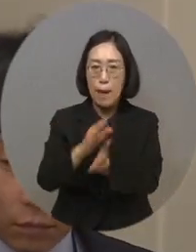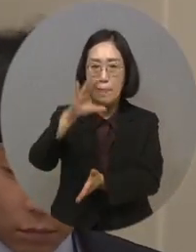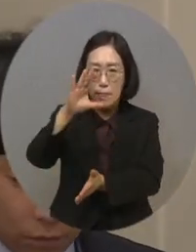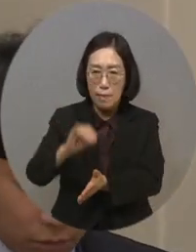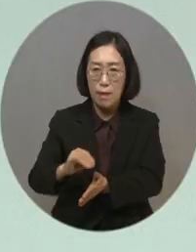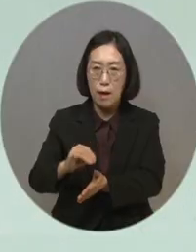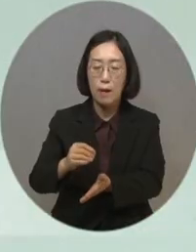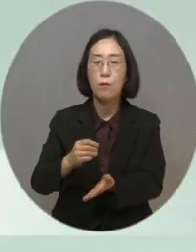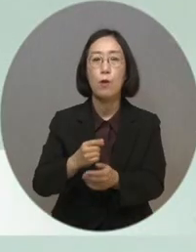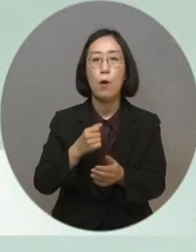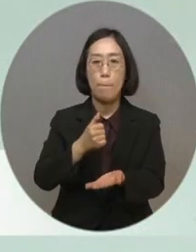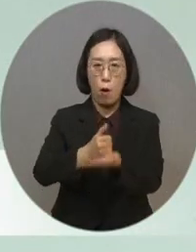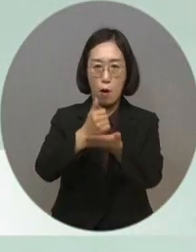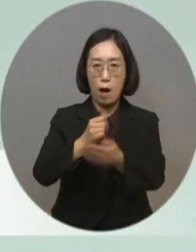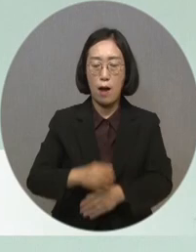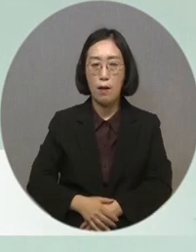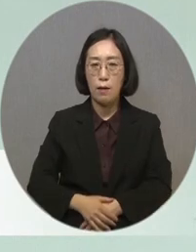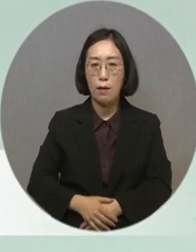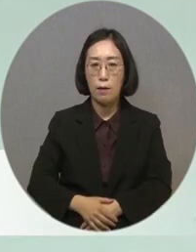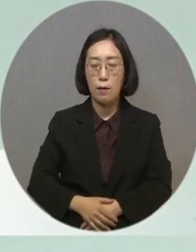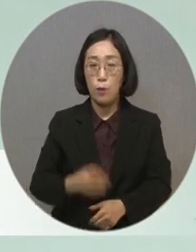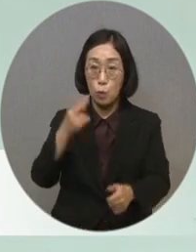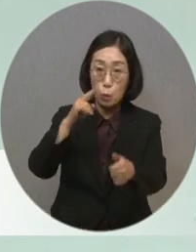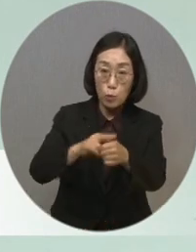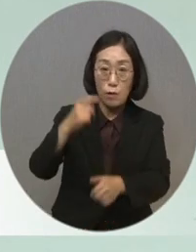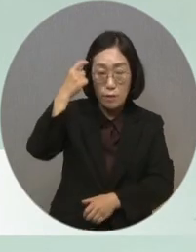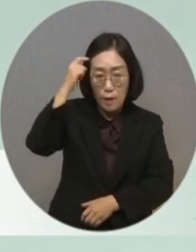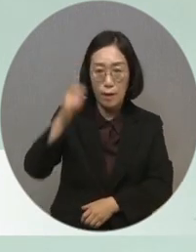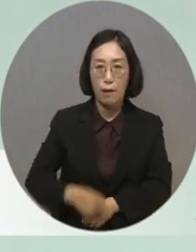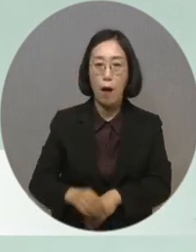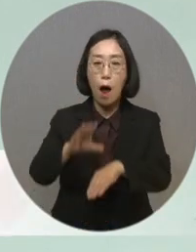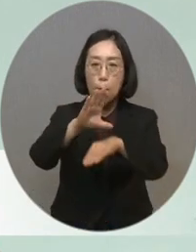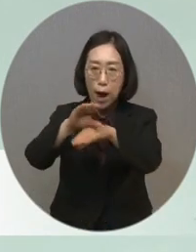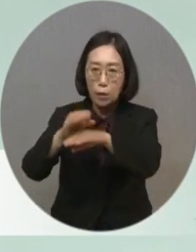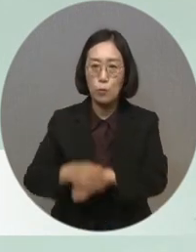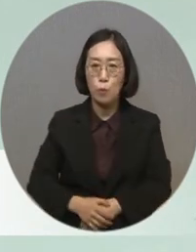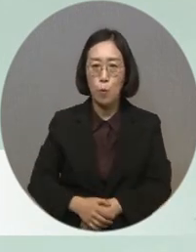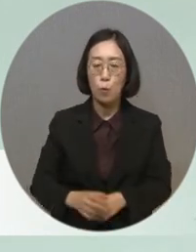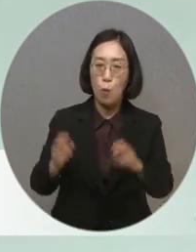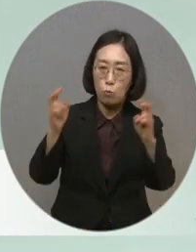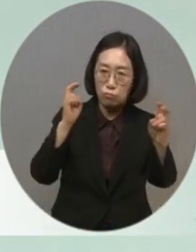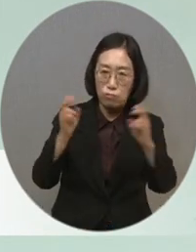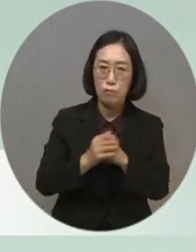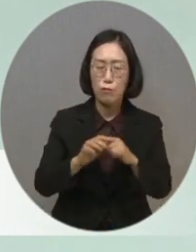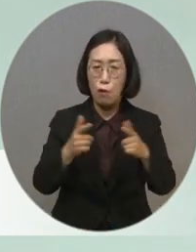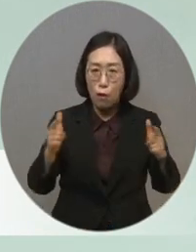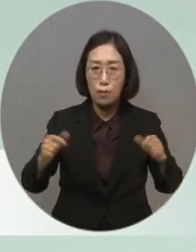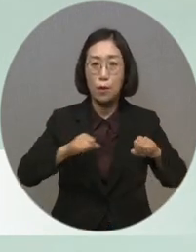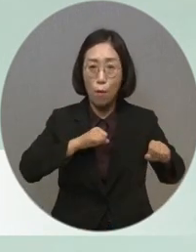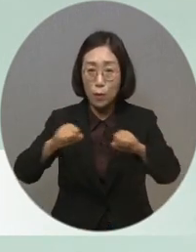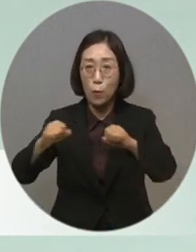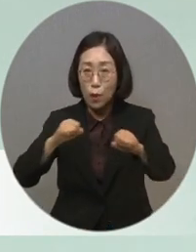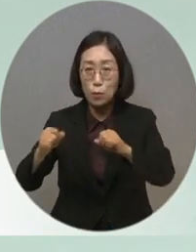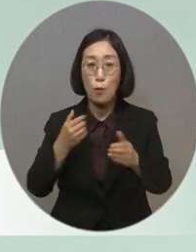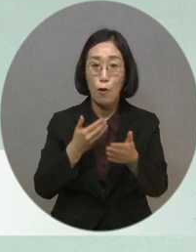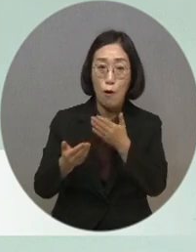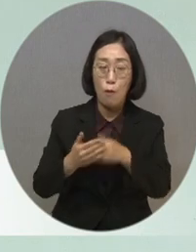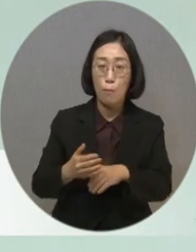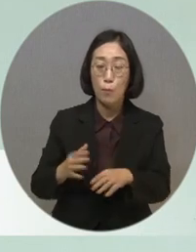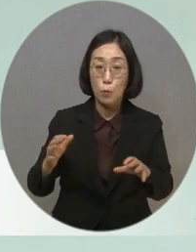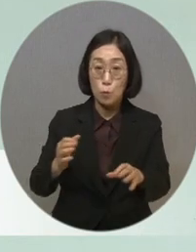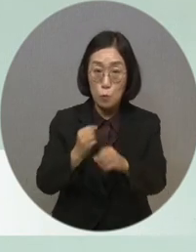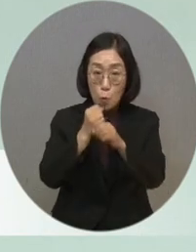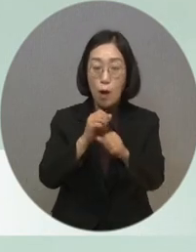평가입니다. 도전 정신을 가지고 방송도 하시고 CEO도 하시고 여러 가지 하시다 보니까 이제 장애인 종합